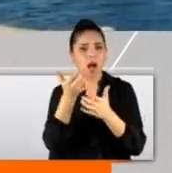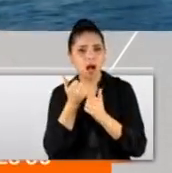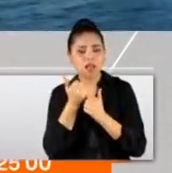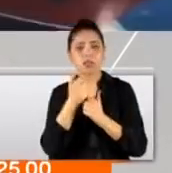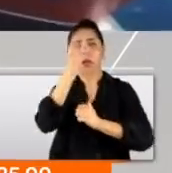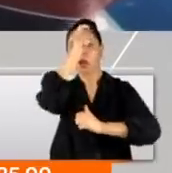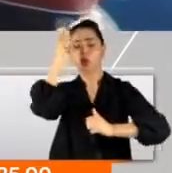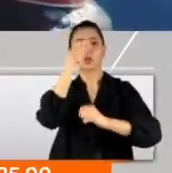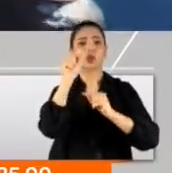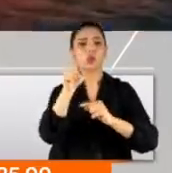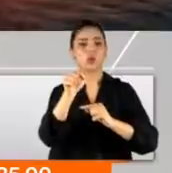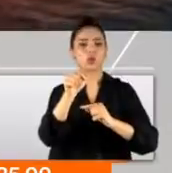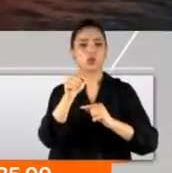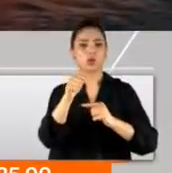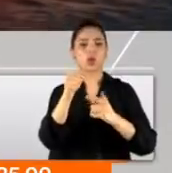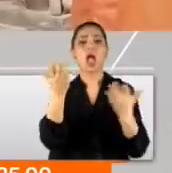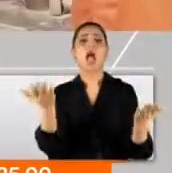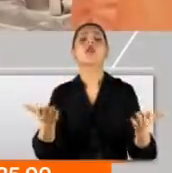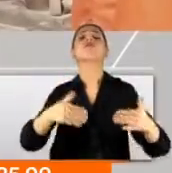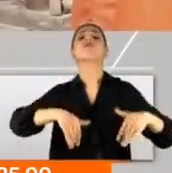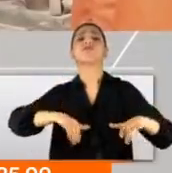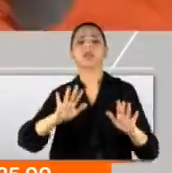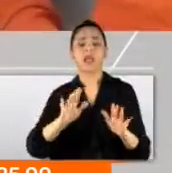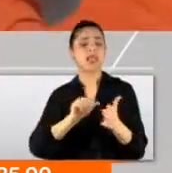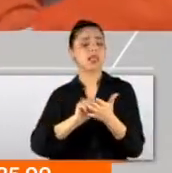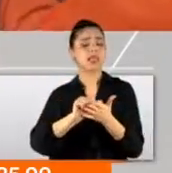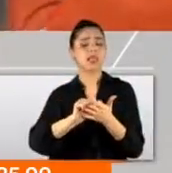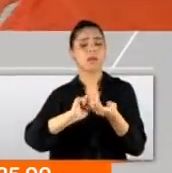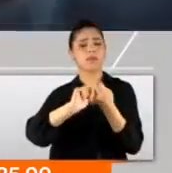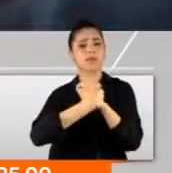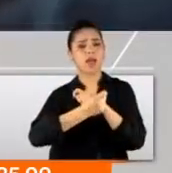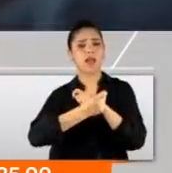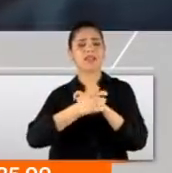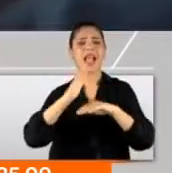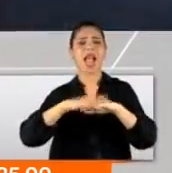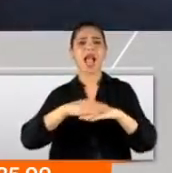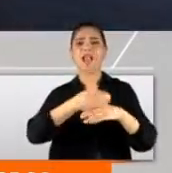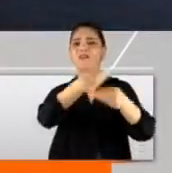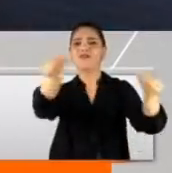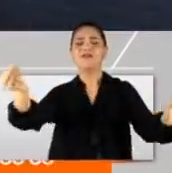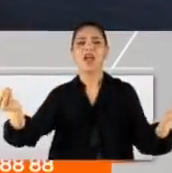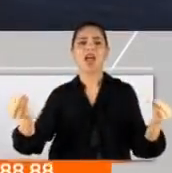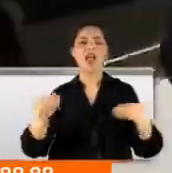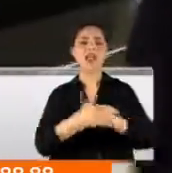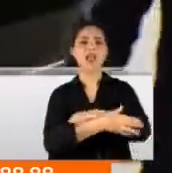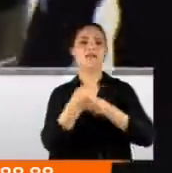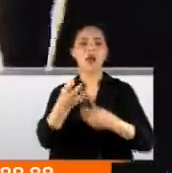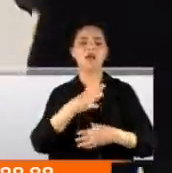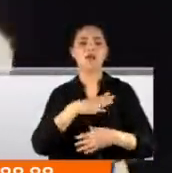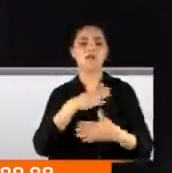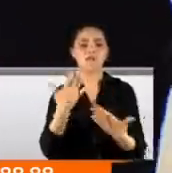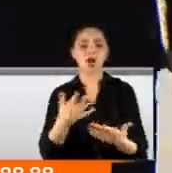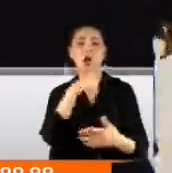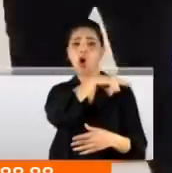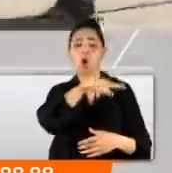Türkiye elini açan değil, tam aksine el veren bir ülke konumundadır. Ey o